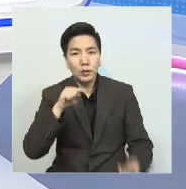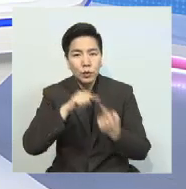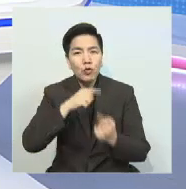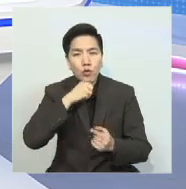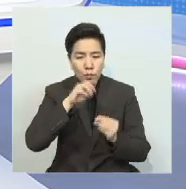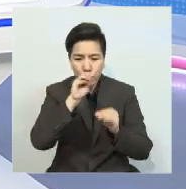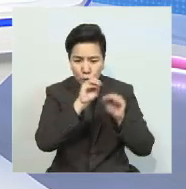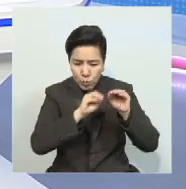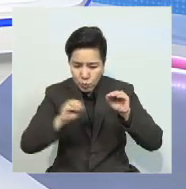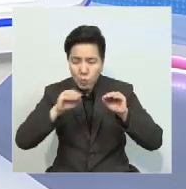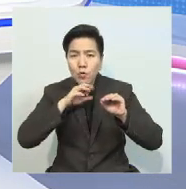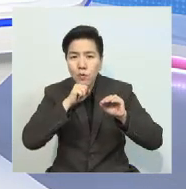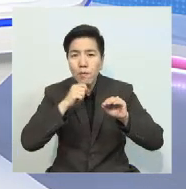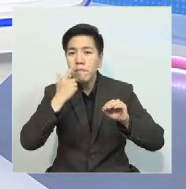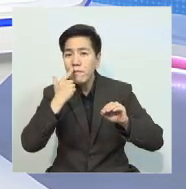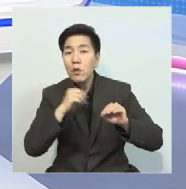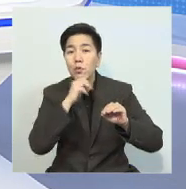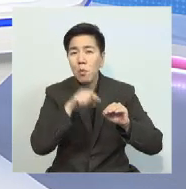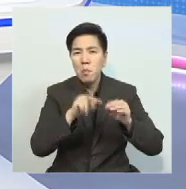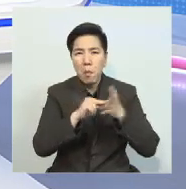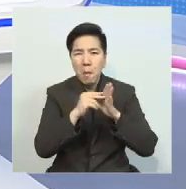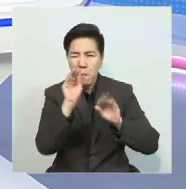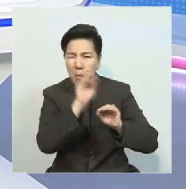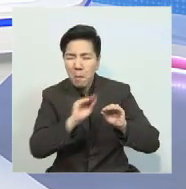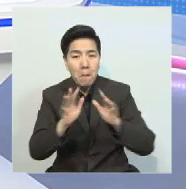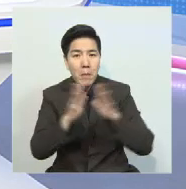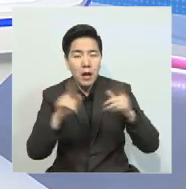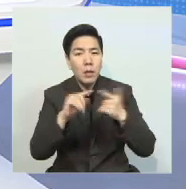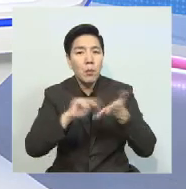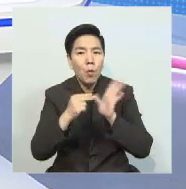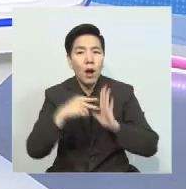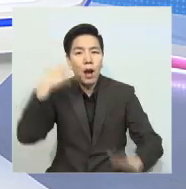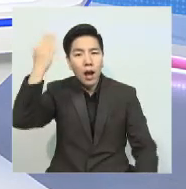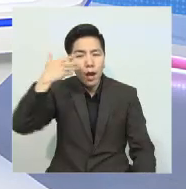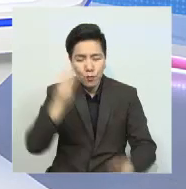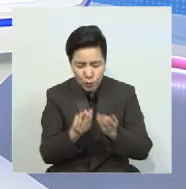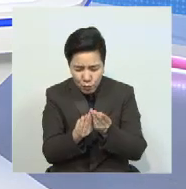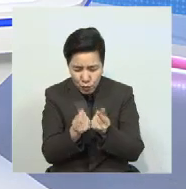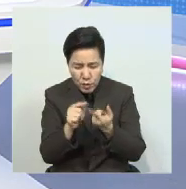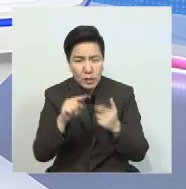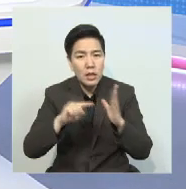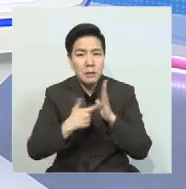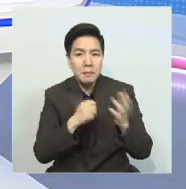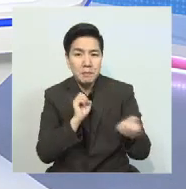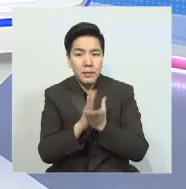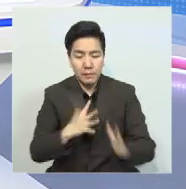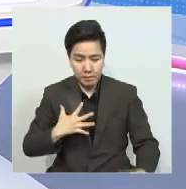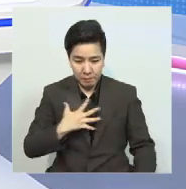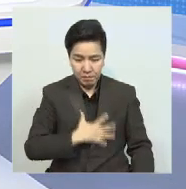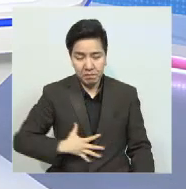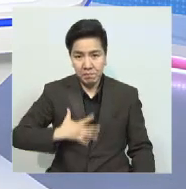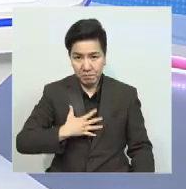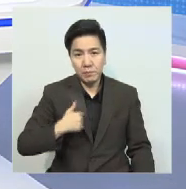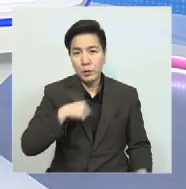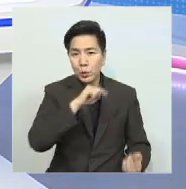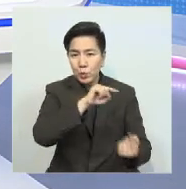จุดสีส้มก็มีสีแดงก็มีจุดสีส้มเนี่ยจะเยอะหน่อยหมายถึงว่าสภาพอากาศที่มีฝุ่นละอองเนี่ยมันเริ่มมีผลกระทบต่อสุข